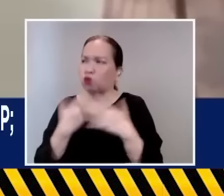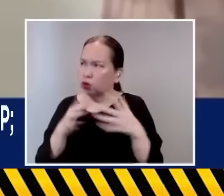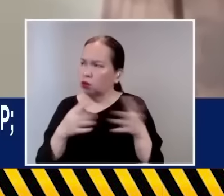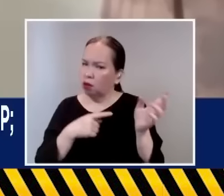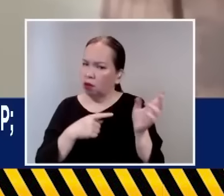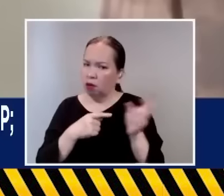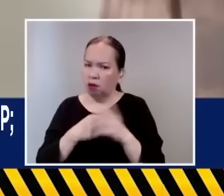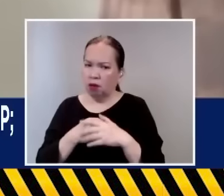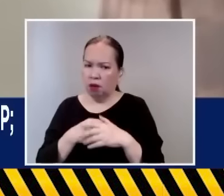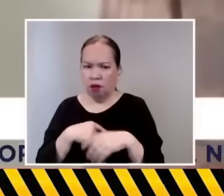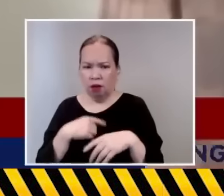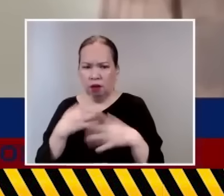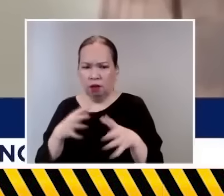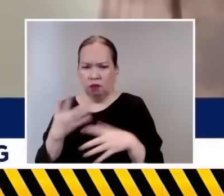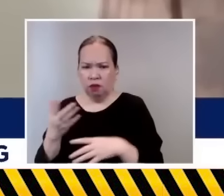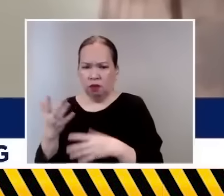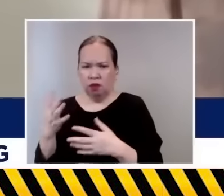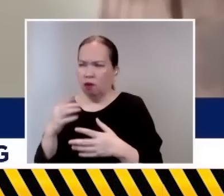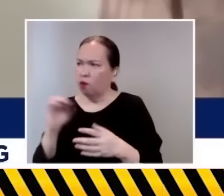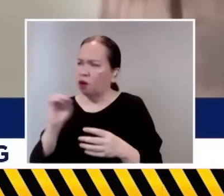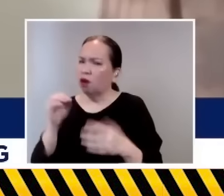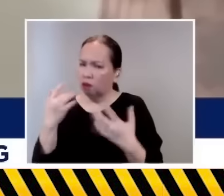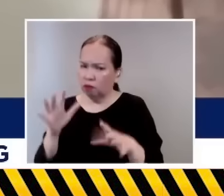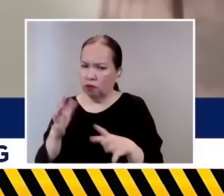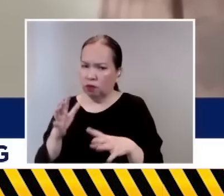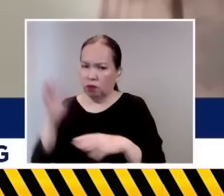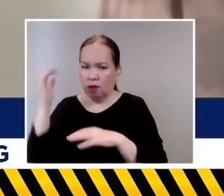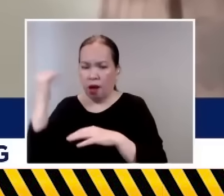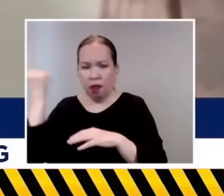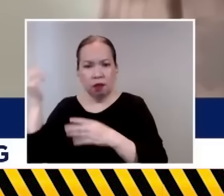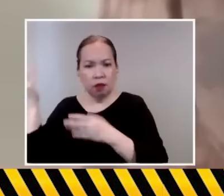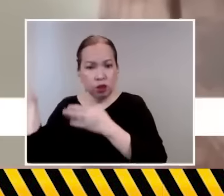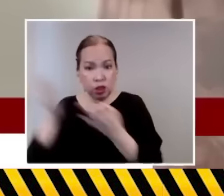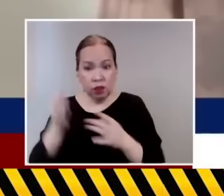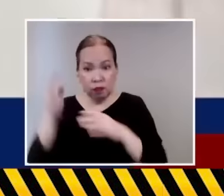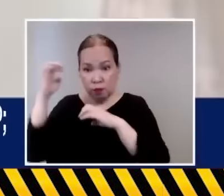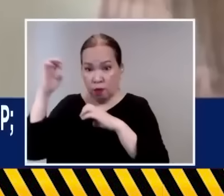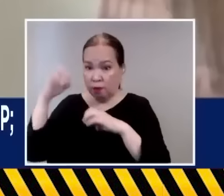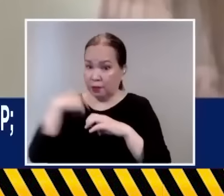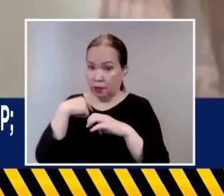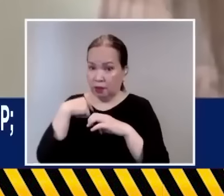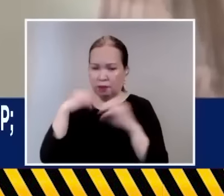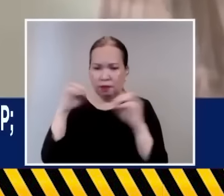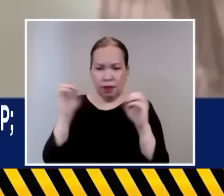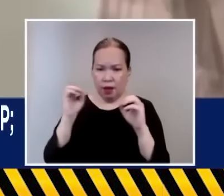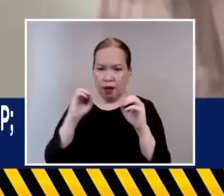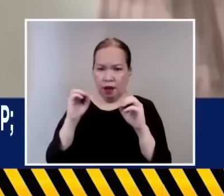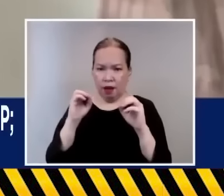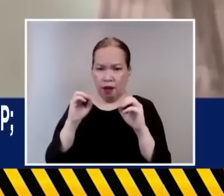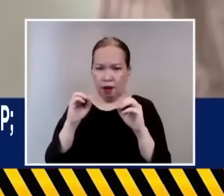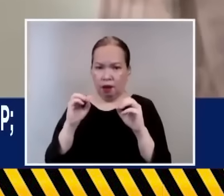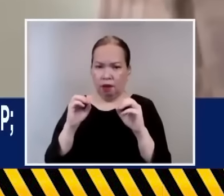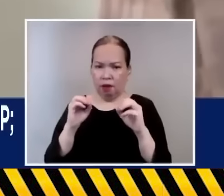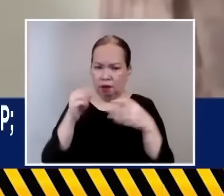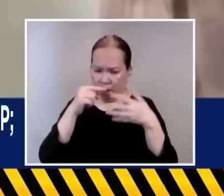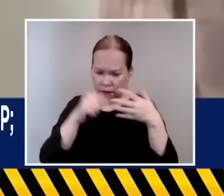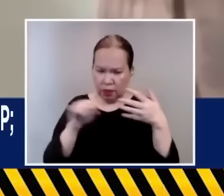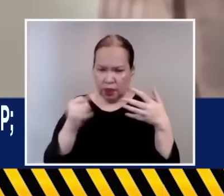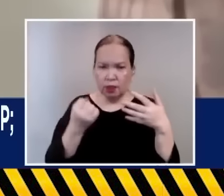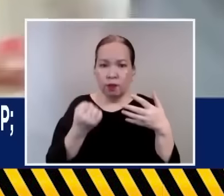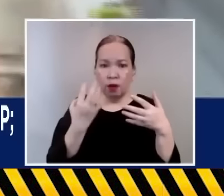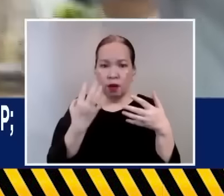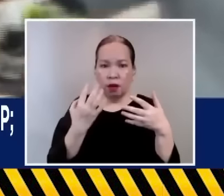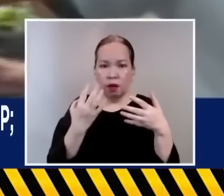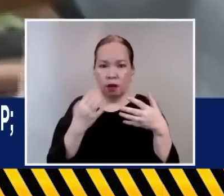kasi sabi ko, ha? Wala naman ako kung expected na ano na order na paparating. Same details, same amount, pero hindi po ganun